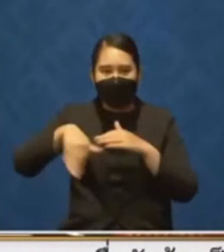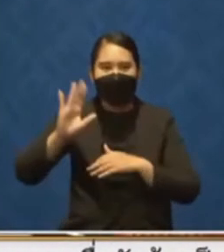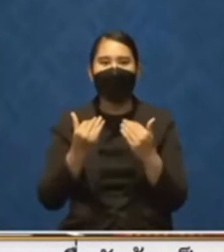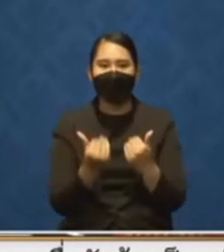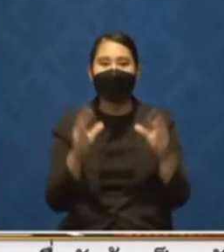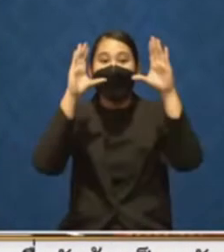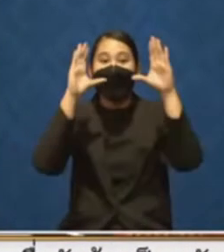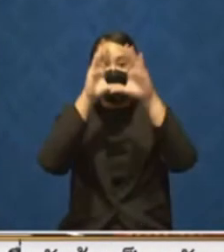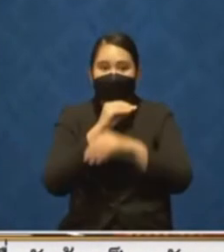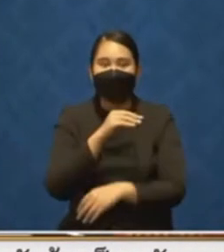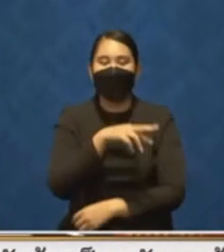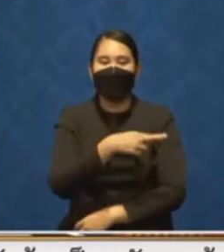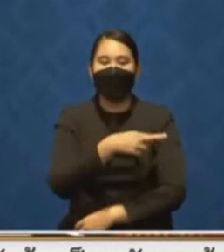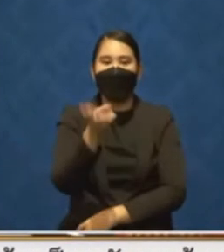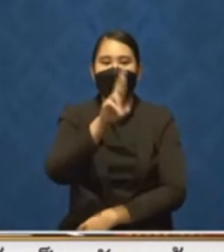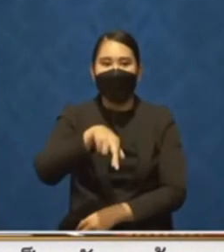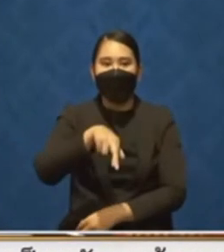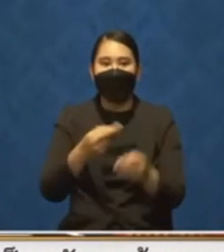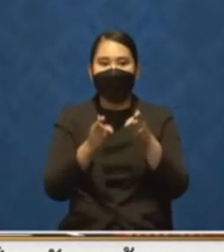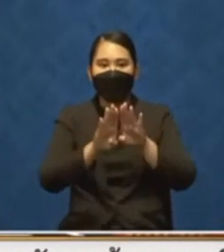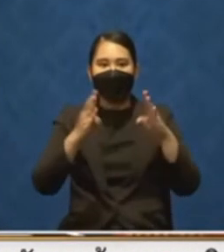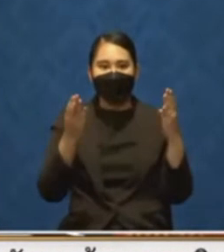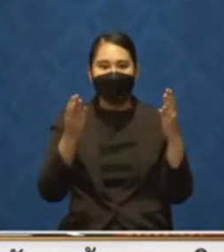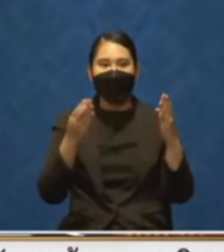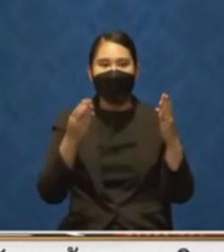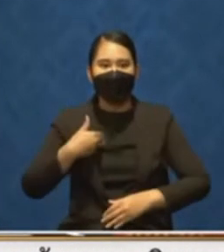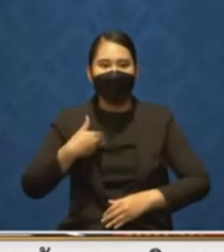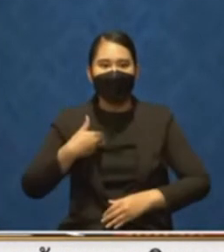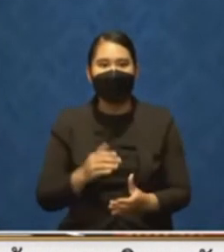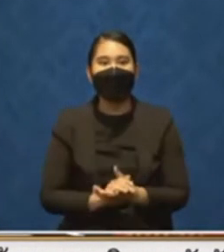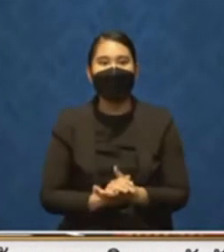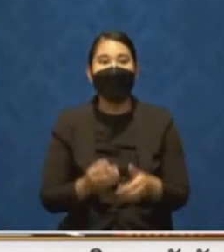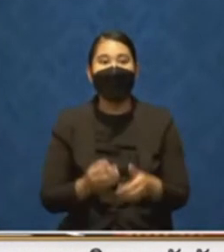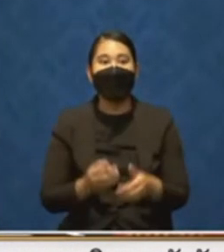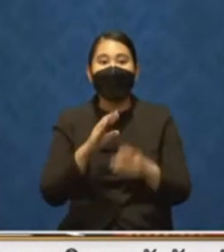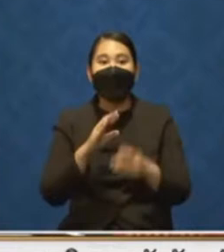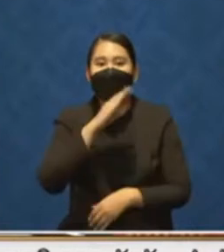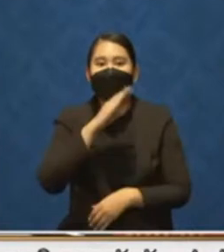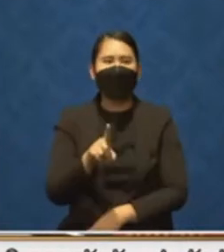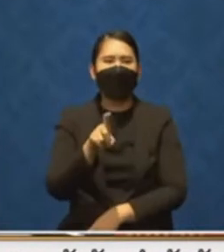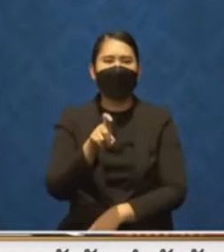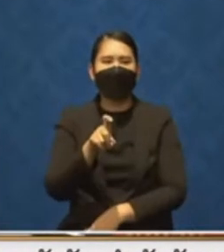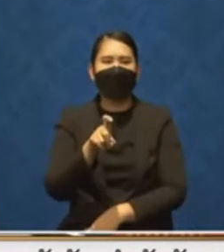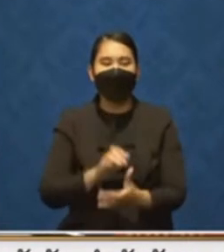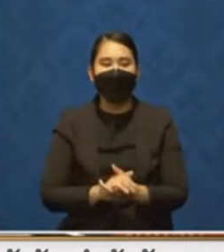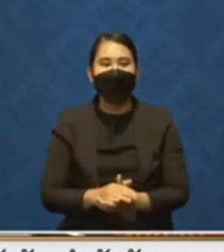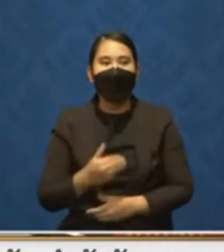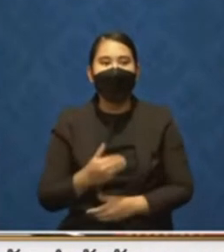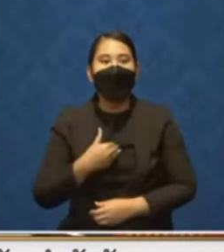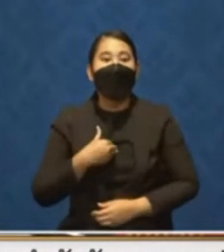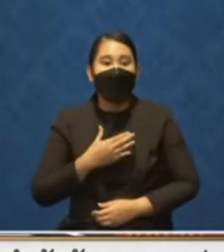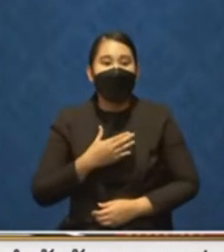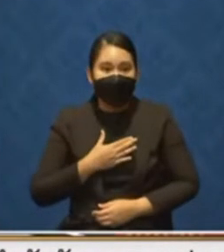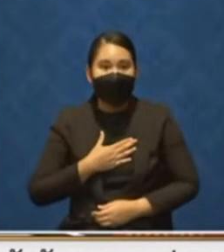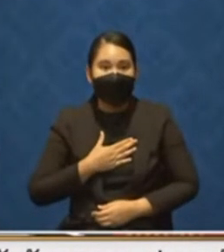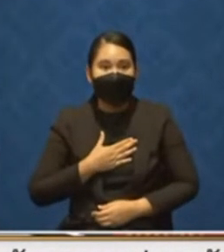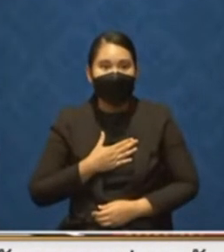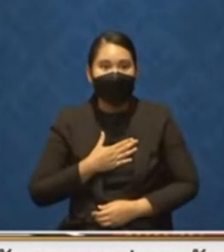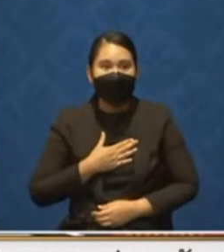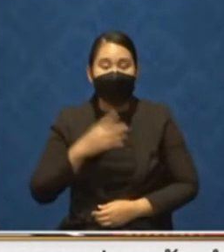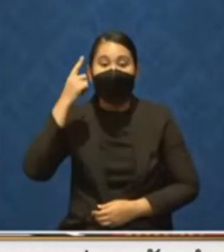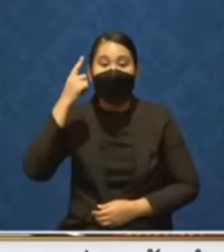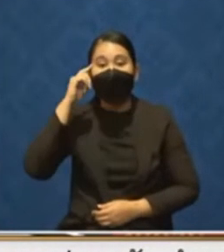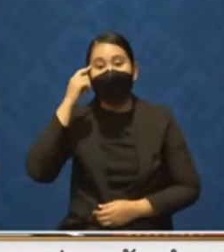ที่พารากอนยังเปิดอยู่ครับก็ยังไปทำได้อยู่แต่ถ้าทำไม่ได้เนี่ยผมอยากจะบอกให้ว่าผมเองก็ไม่ใช่ว่าไม่รู้เรื่อง